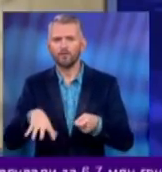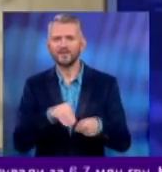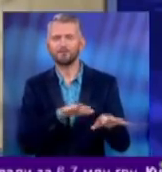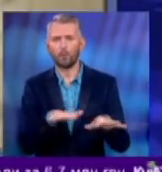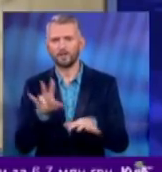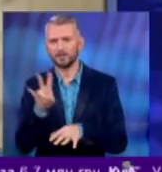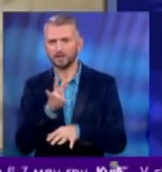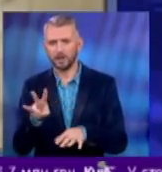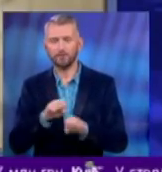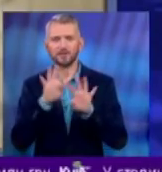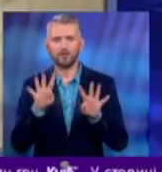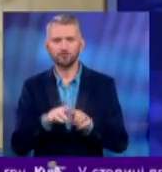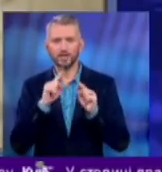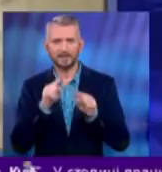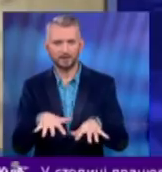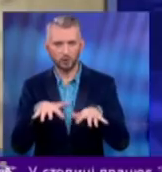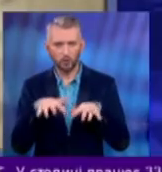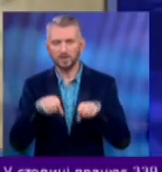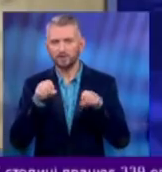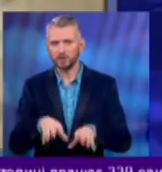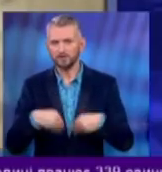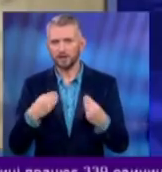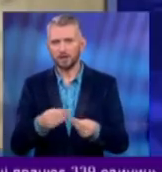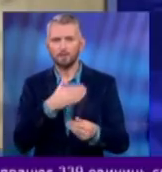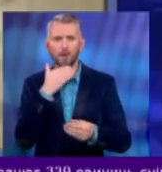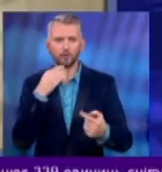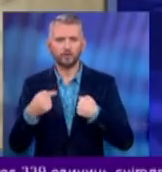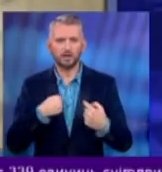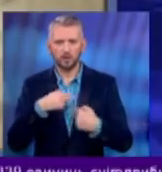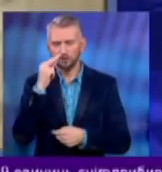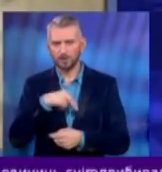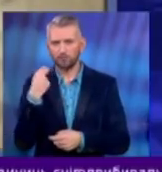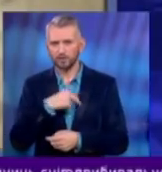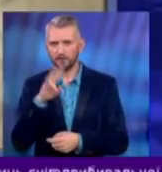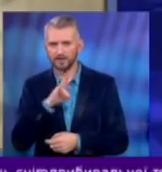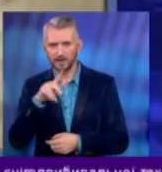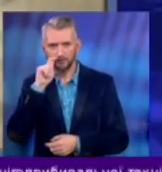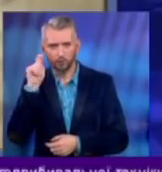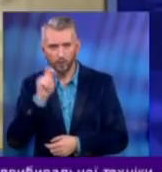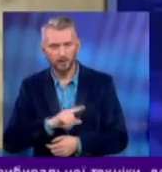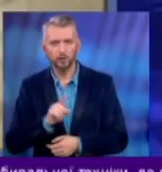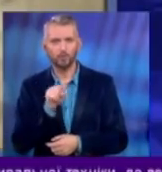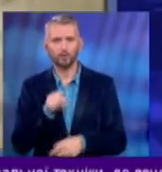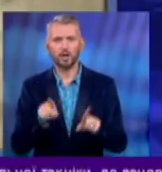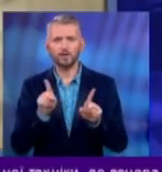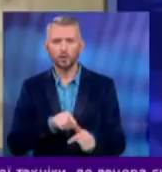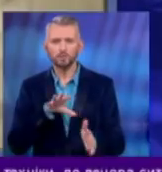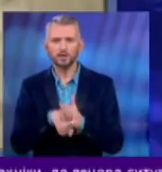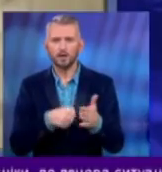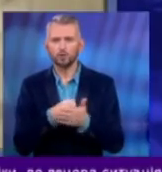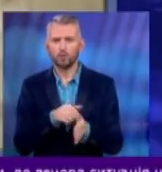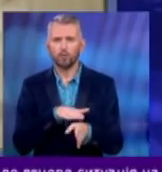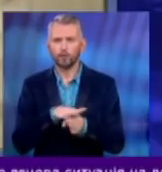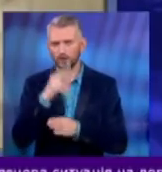церквам, Священний Синод вирішив надати її і багатостраждальній православній церкві в Україні, щоб вона також приєдналася до